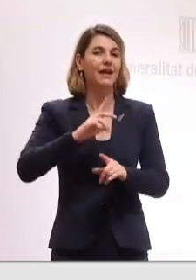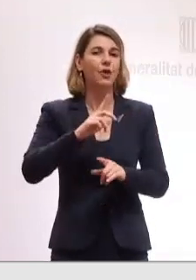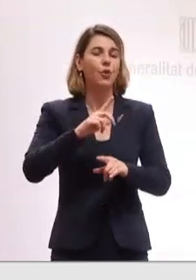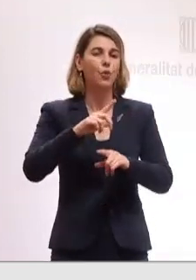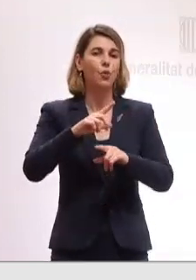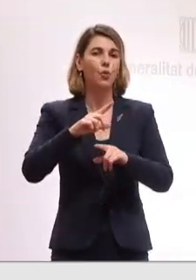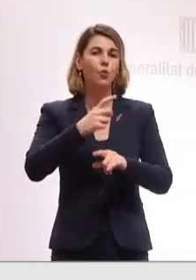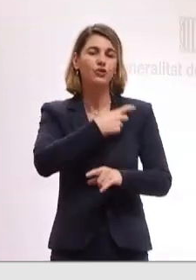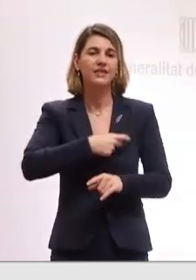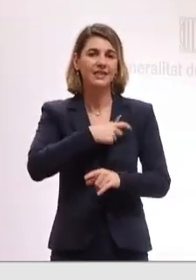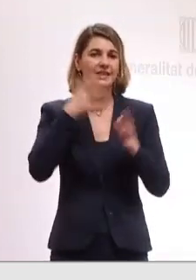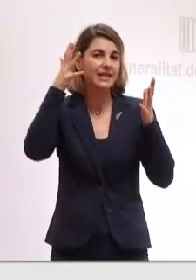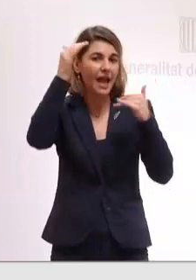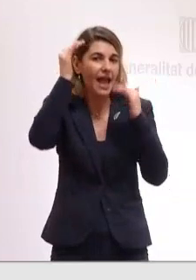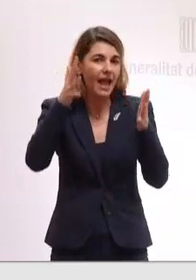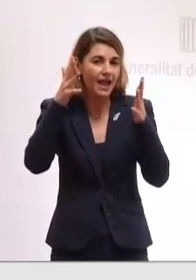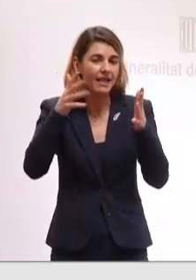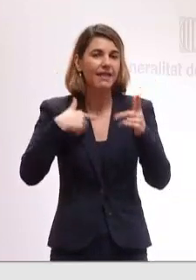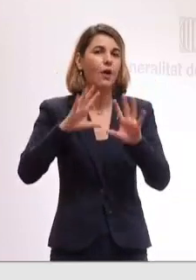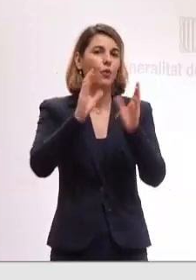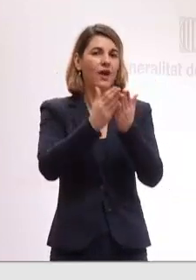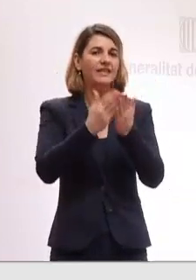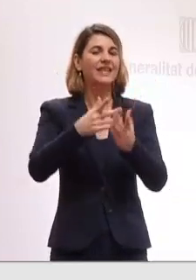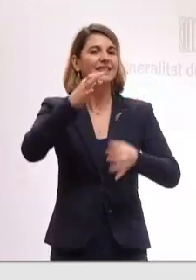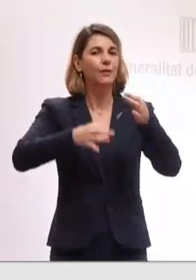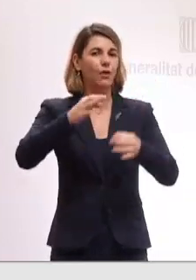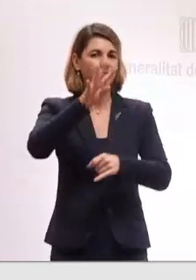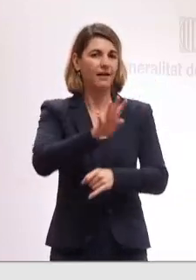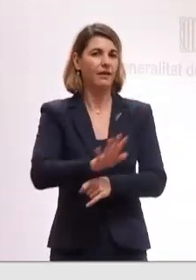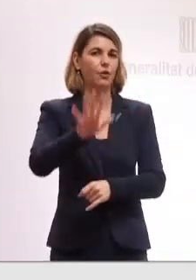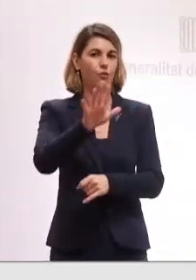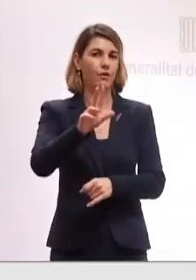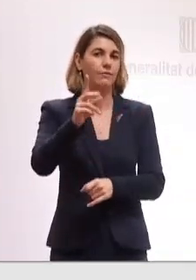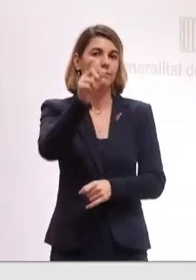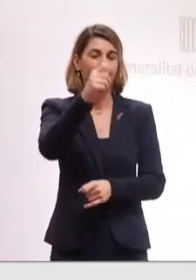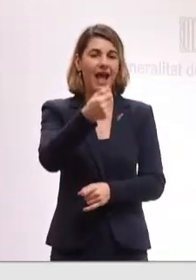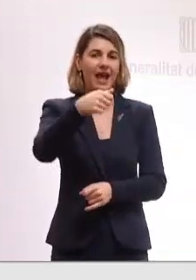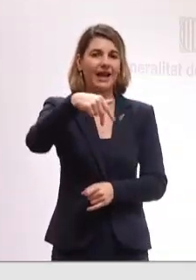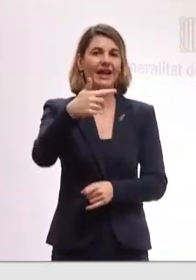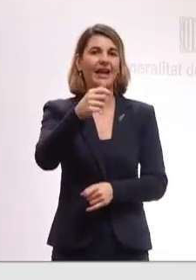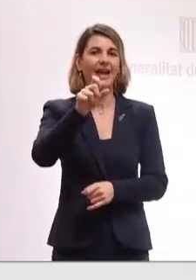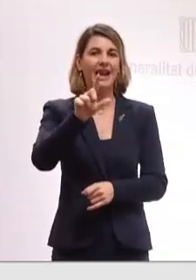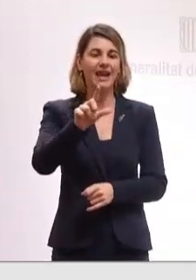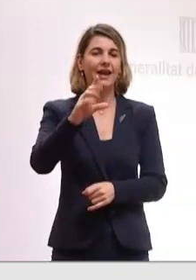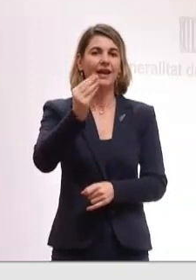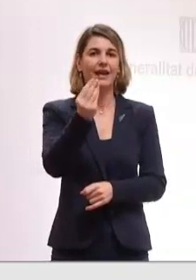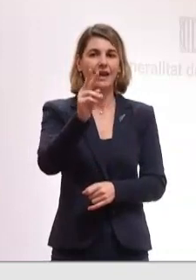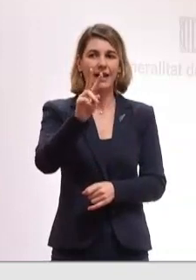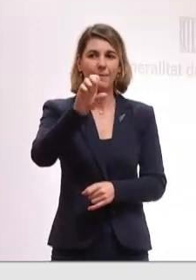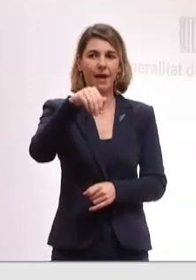del Consell de Col·legis de Procuradors dels Tribunals de Catalunya. Recull el premi l'il·lustríssim senyor Ángel Quemada i Cuatrecases.